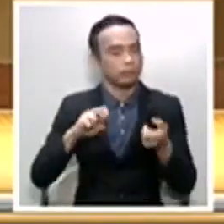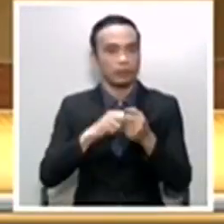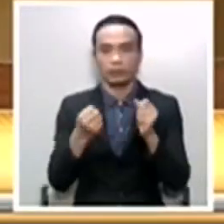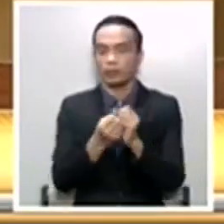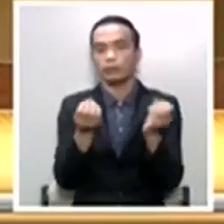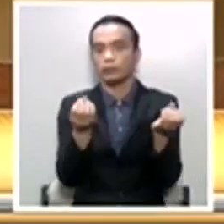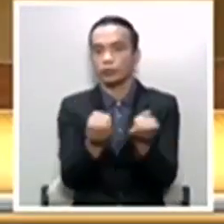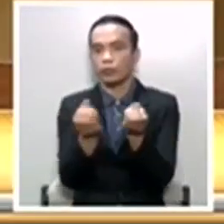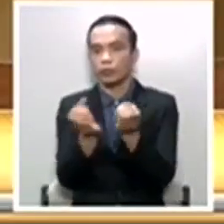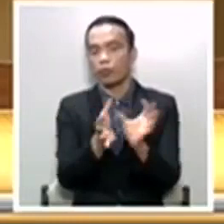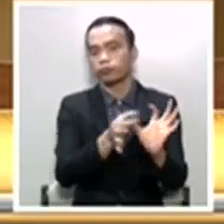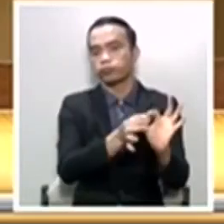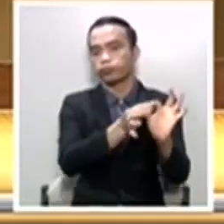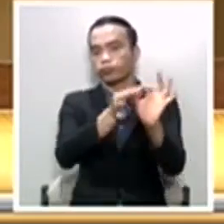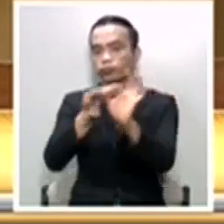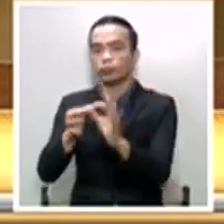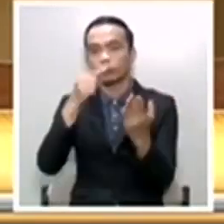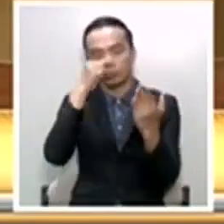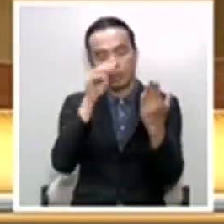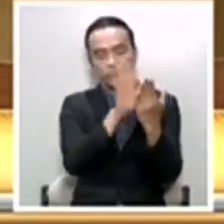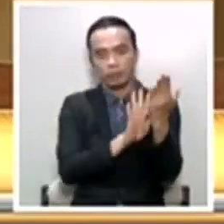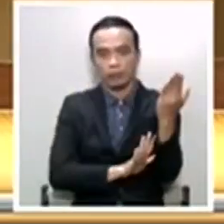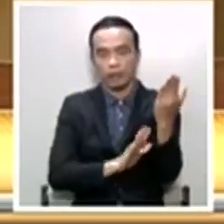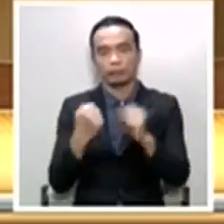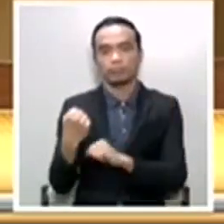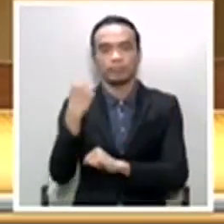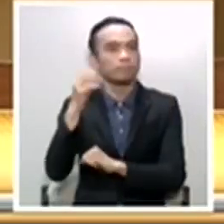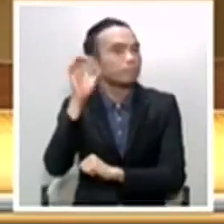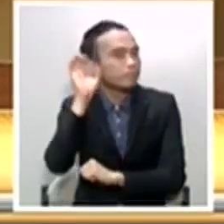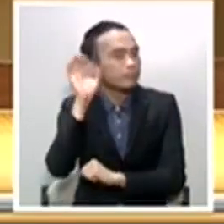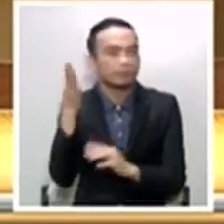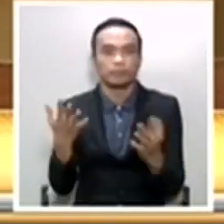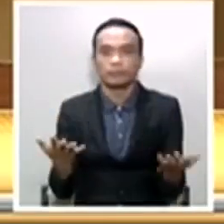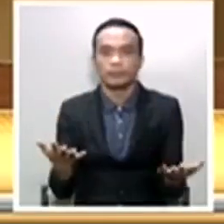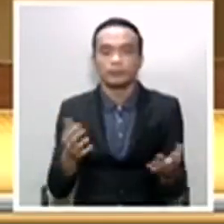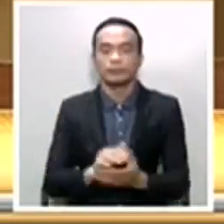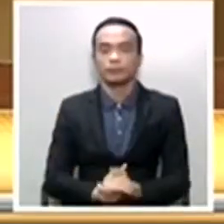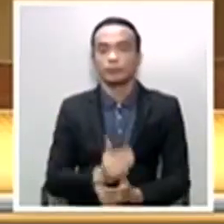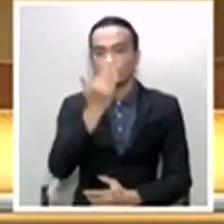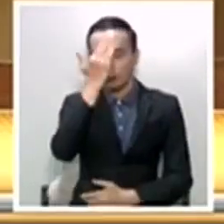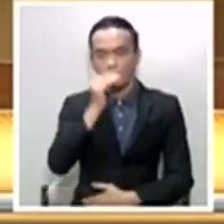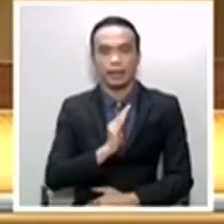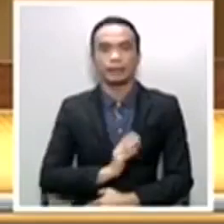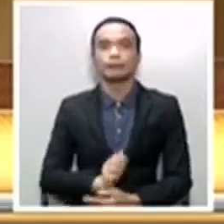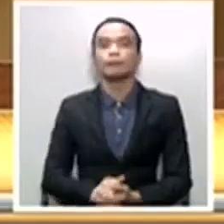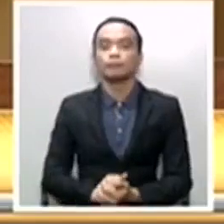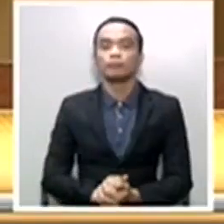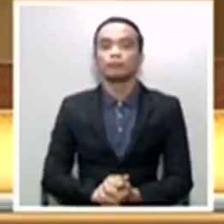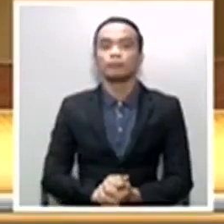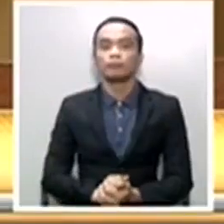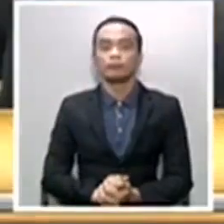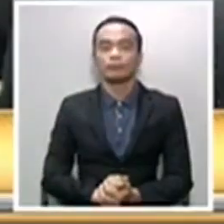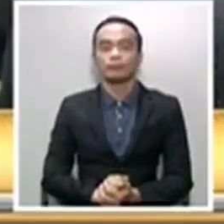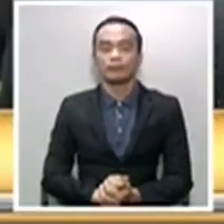โซ่ทำให้ประเทศขาดความเชื่อมั่นเพราะมีความจงใจกระทำผิดรัฐธรรมนูญ